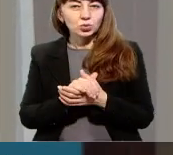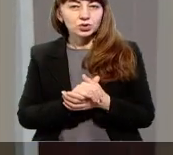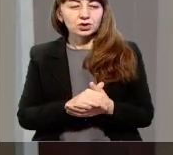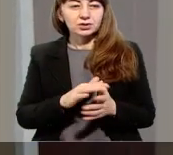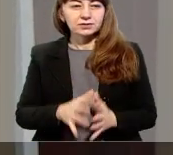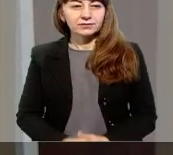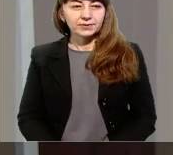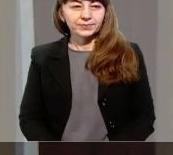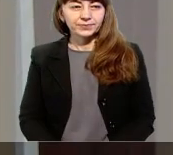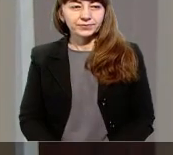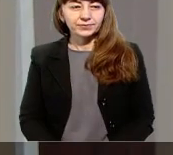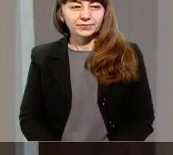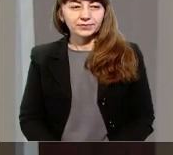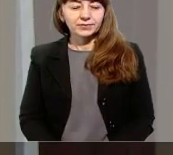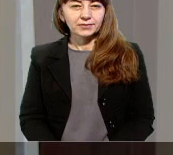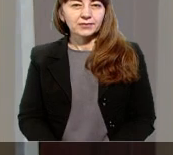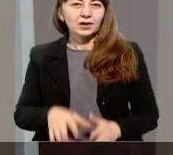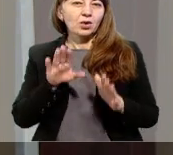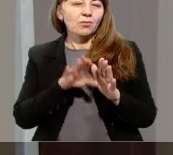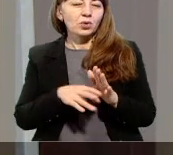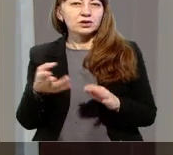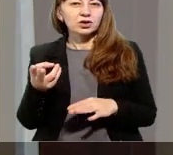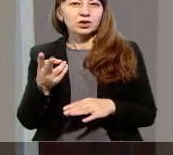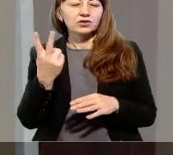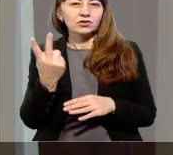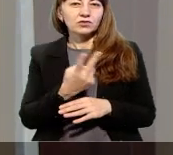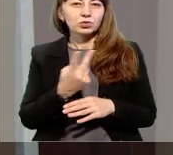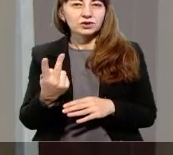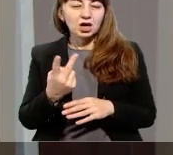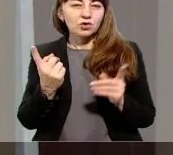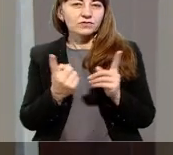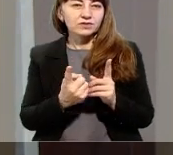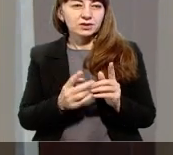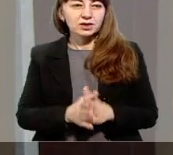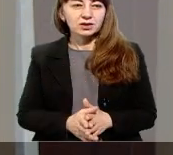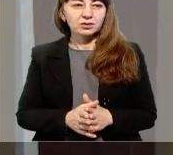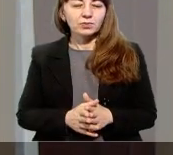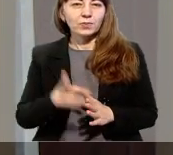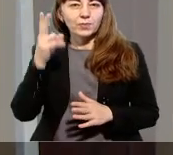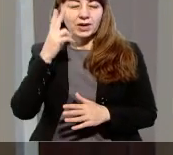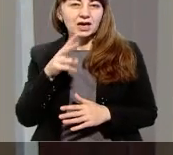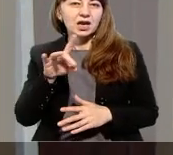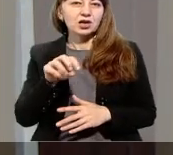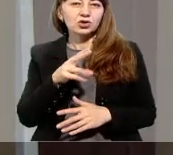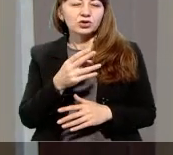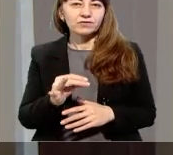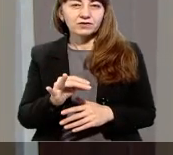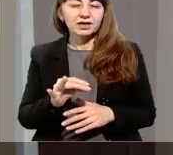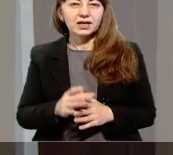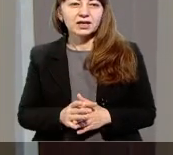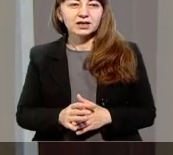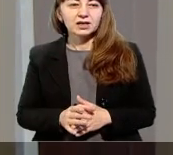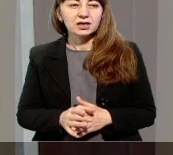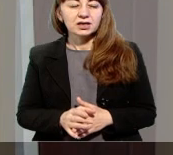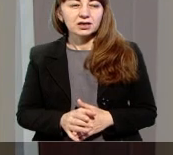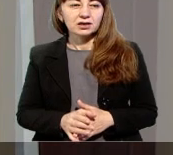Консулдықты ашудағы басты міндет екі жақты қатынастарды ілгерілетіп, әсіресе экономикалық және мәдени байланыстарды нығайтуға үлес қосу. Тұрақтылық